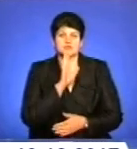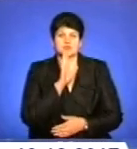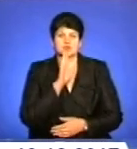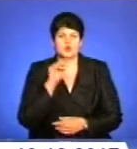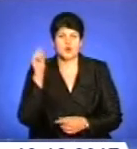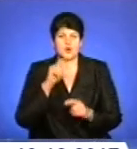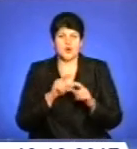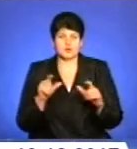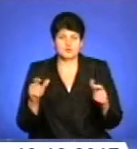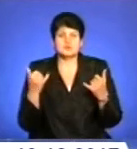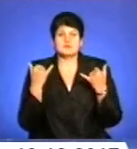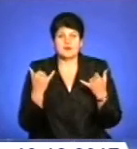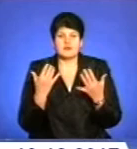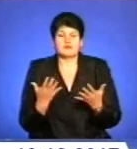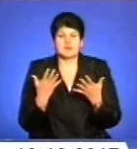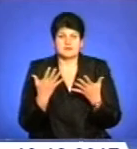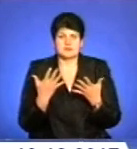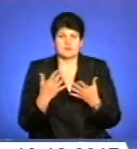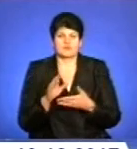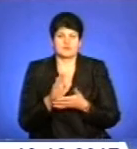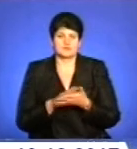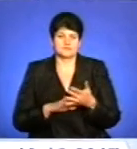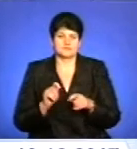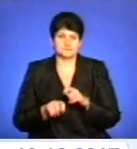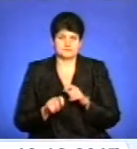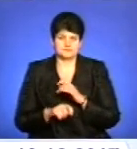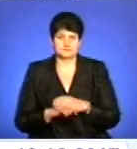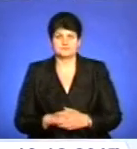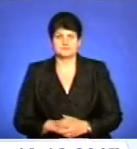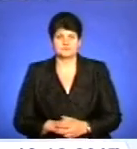деталі аварії з'ясовують слідчі. З подробицями Богдана Сарабун.